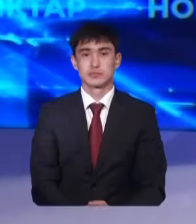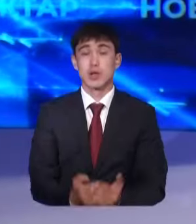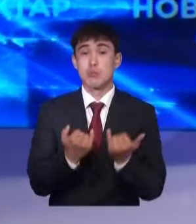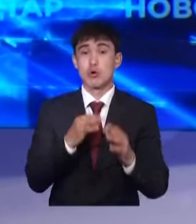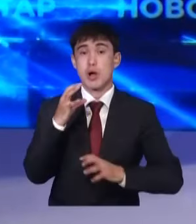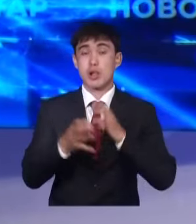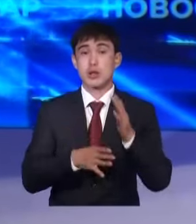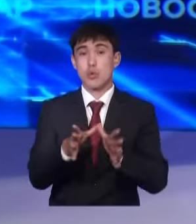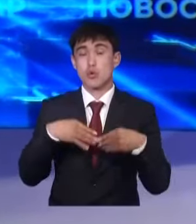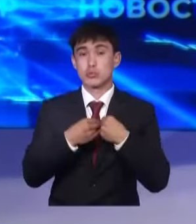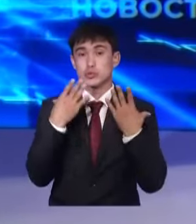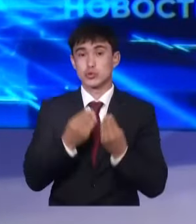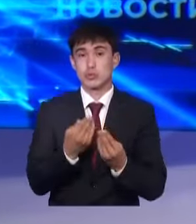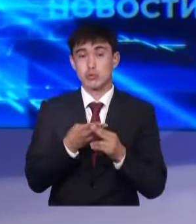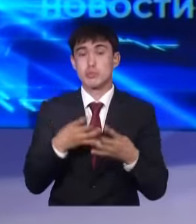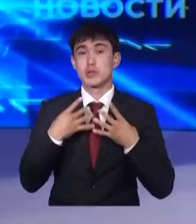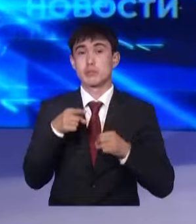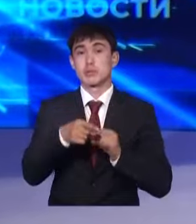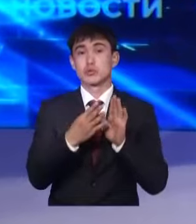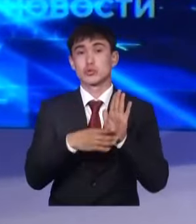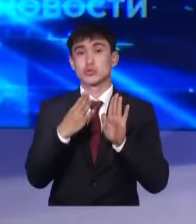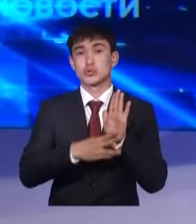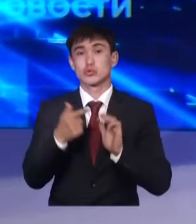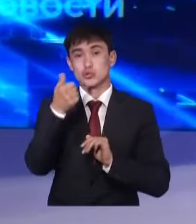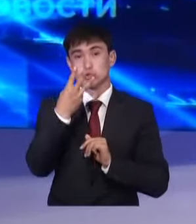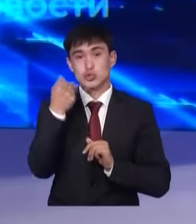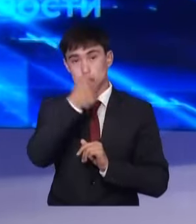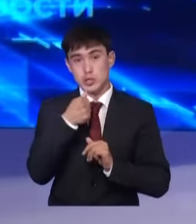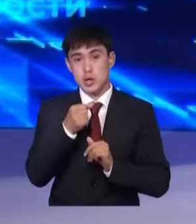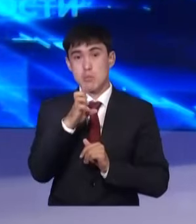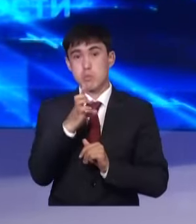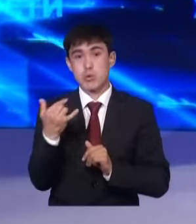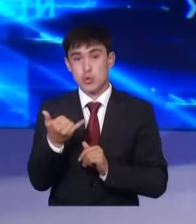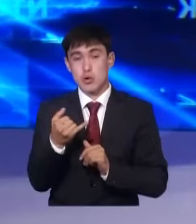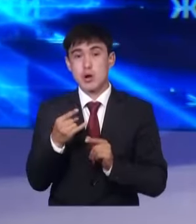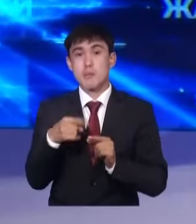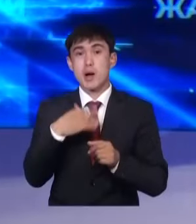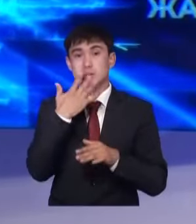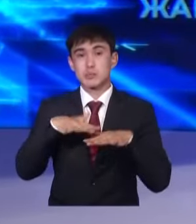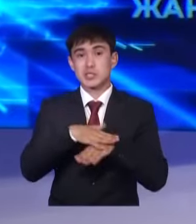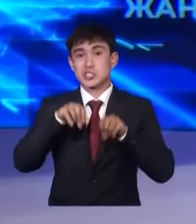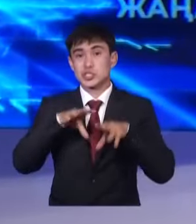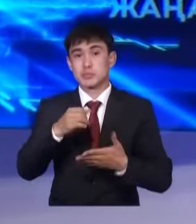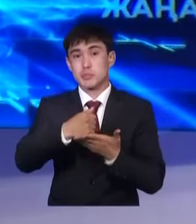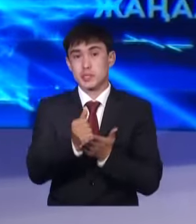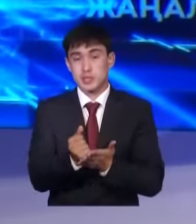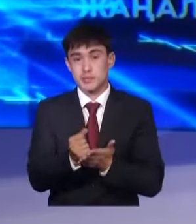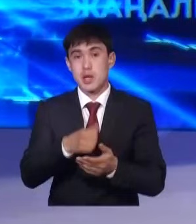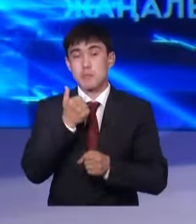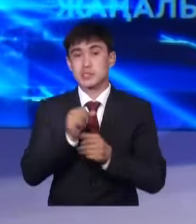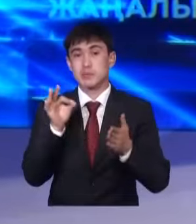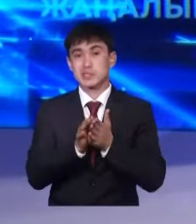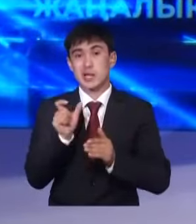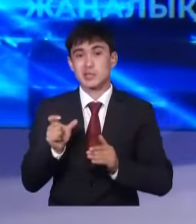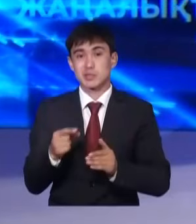Бүгін халықаралық отбасы күні. Бұл мереке 1993 жылы Біріккен ұлттар ұйымының бас ассамблеясының шешімімен бекітілген. Басты